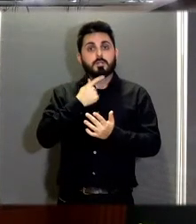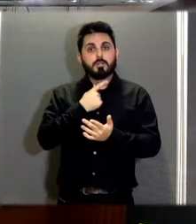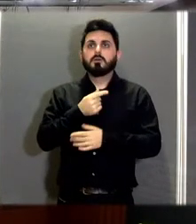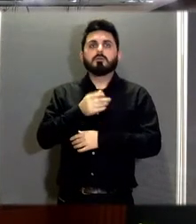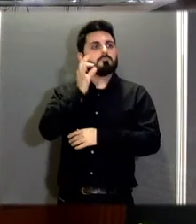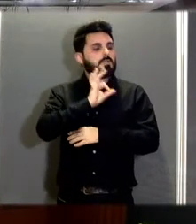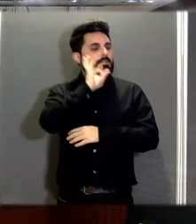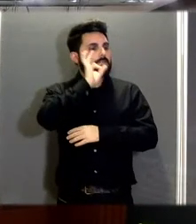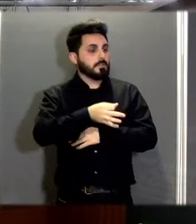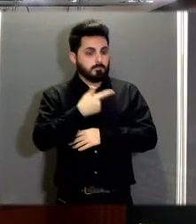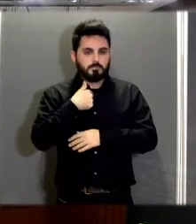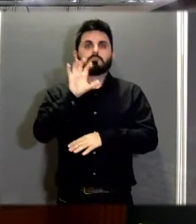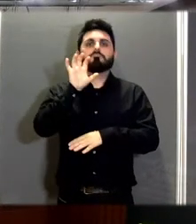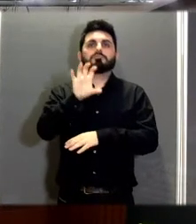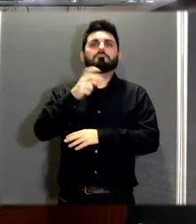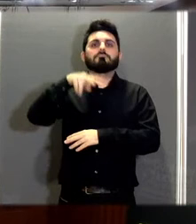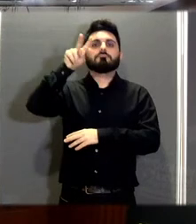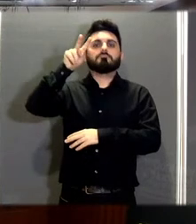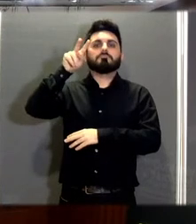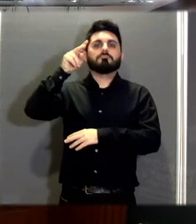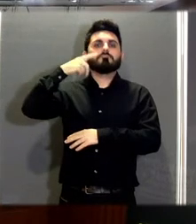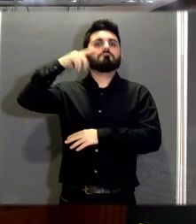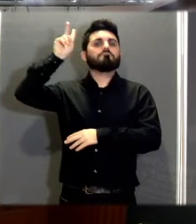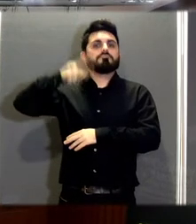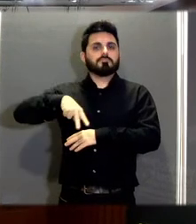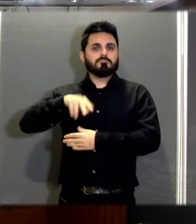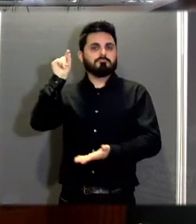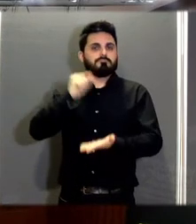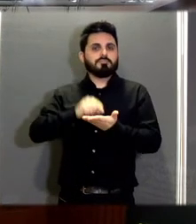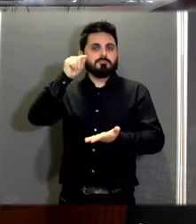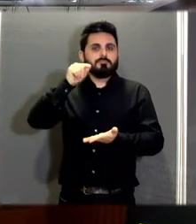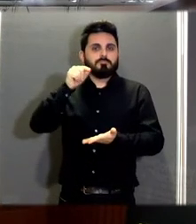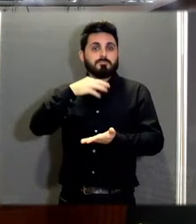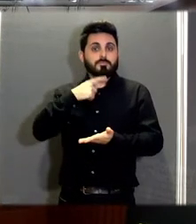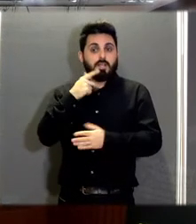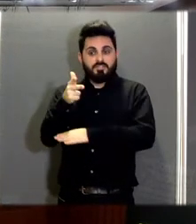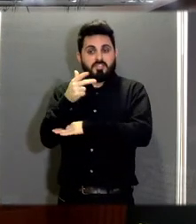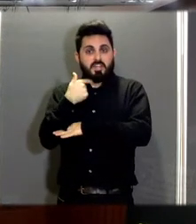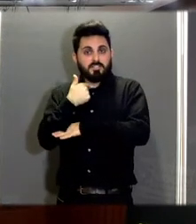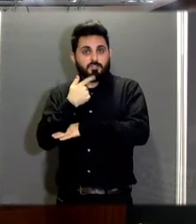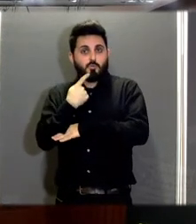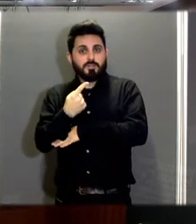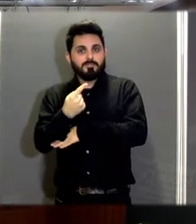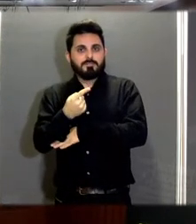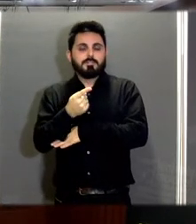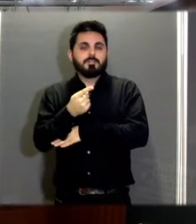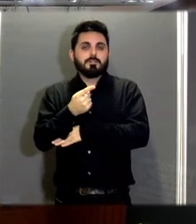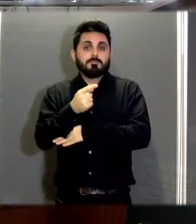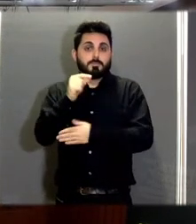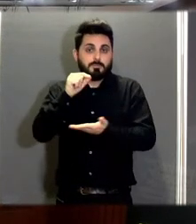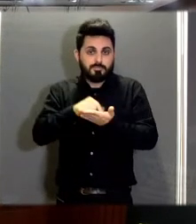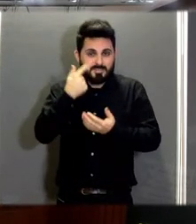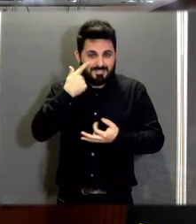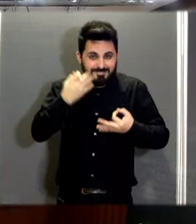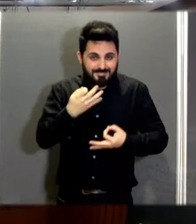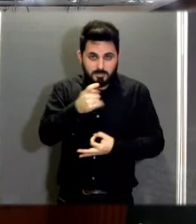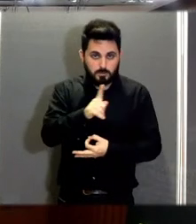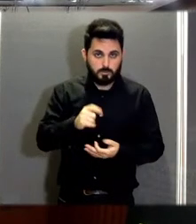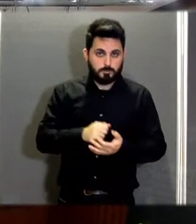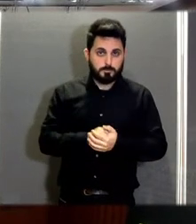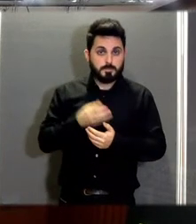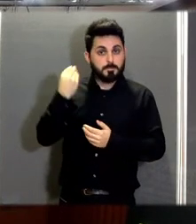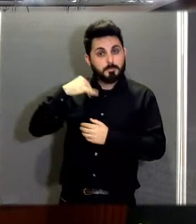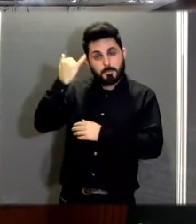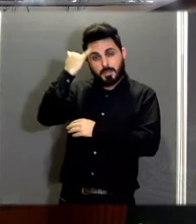dir els drets humans, les cartes de les Nacions Unides. Aquesta idea discursiva la van tenir els líders polítics i la va tenir